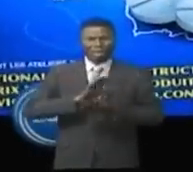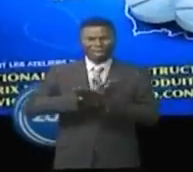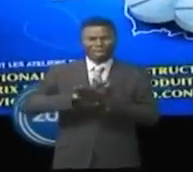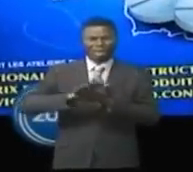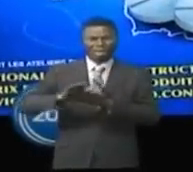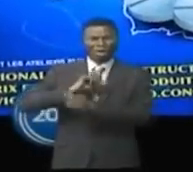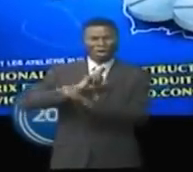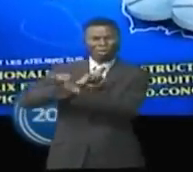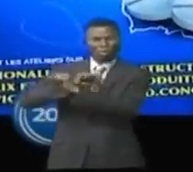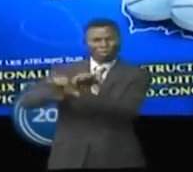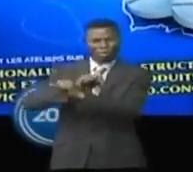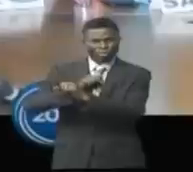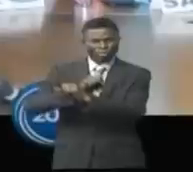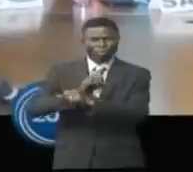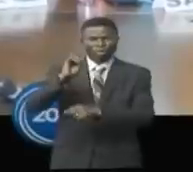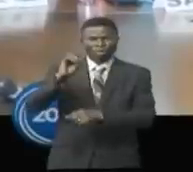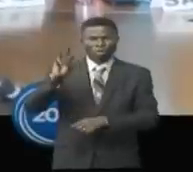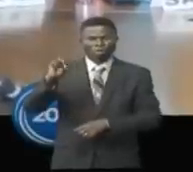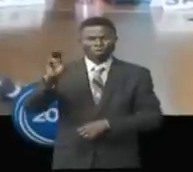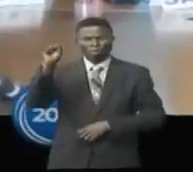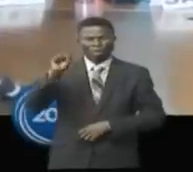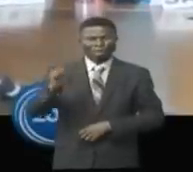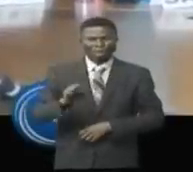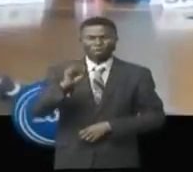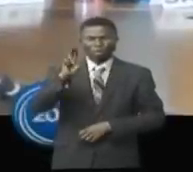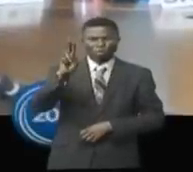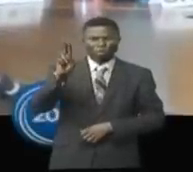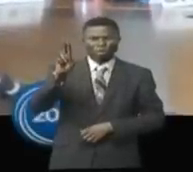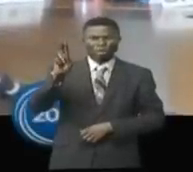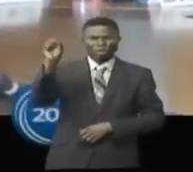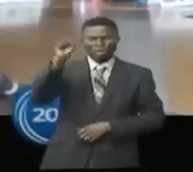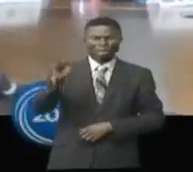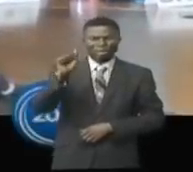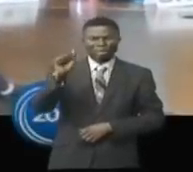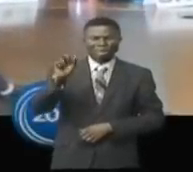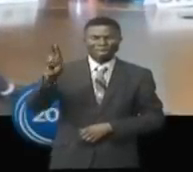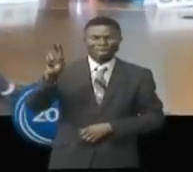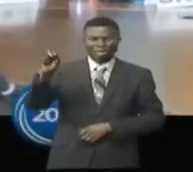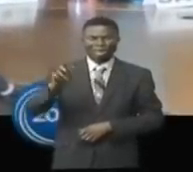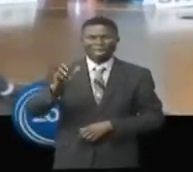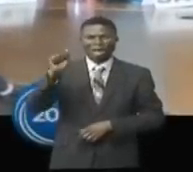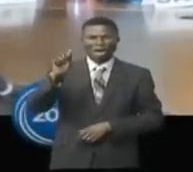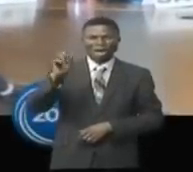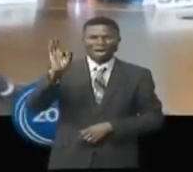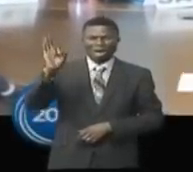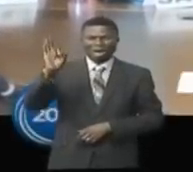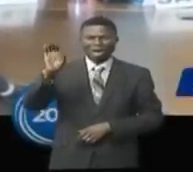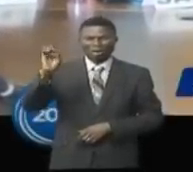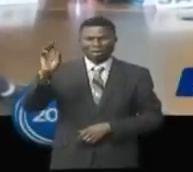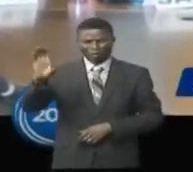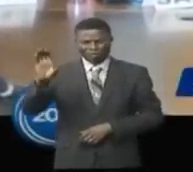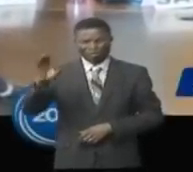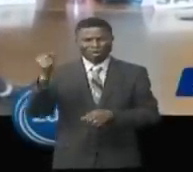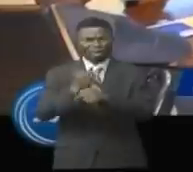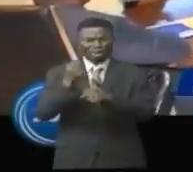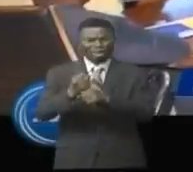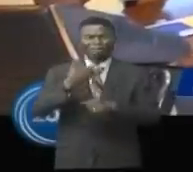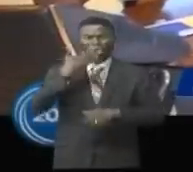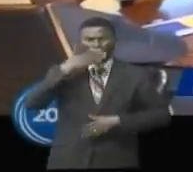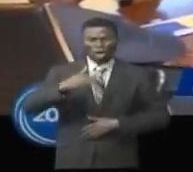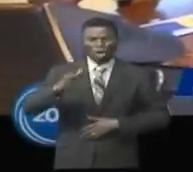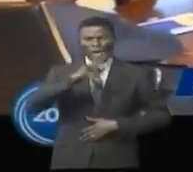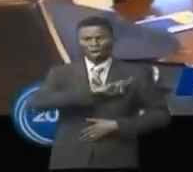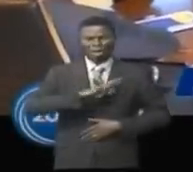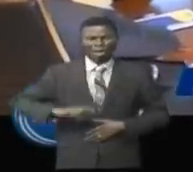et prévention, l'OMS, l'USAID, le SANRU, la FEC et d'autres acteurs œuvrant dans le monde sanitaire en